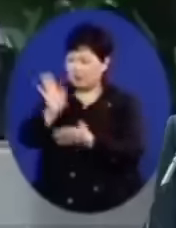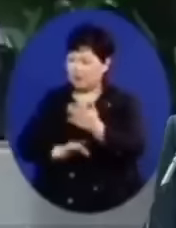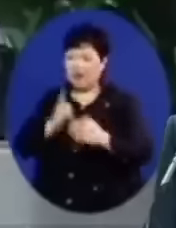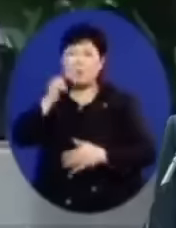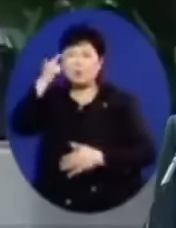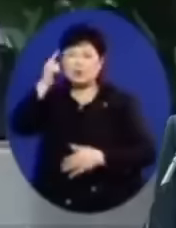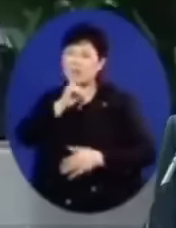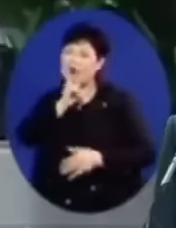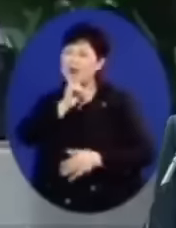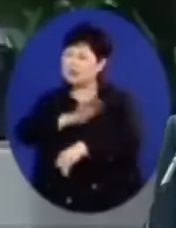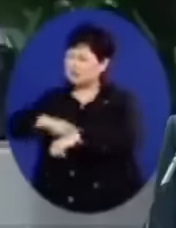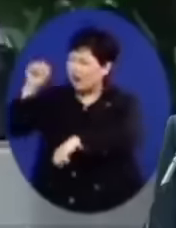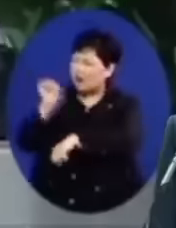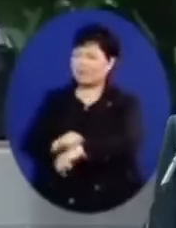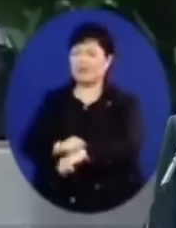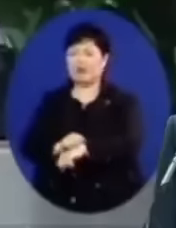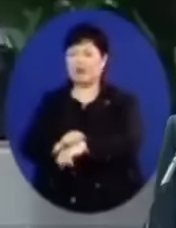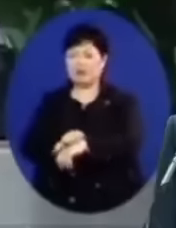말 잘한다,